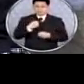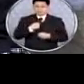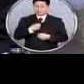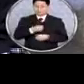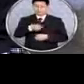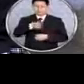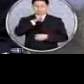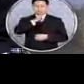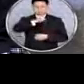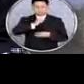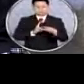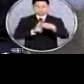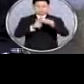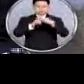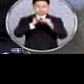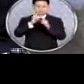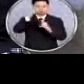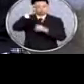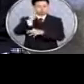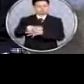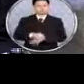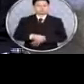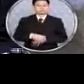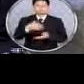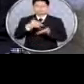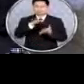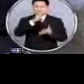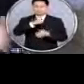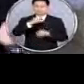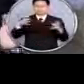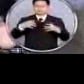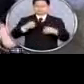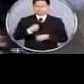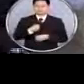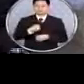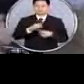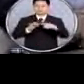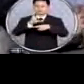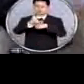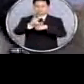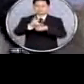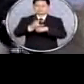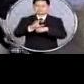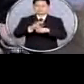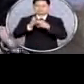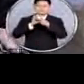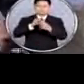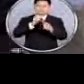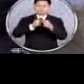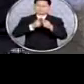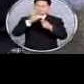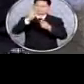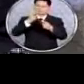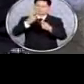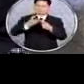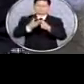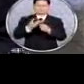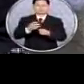是台湾主流的民意，也可以算是一种台湾共识，因为80%连续20几年的民调都显